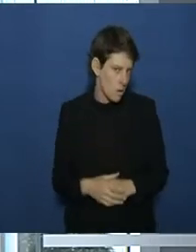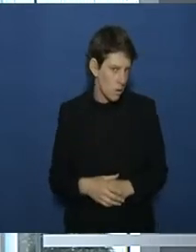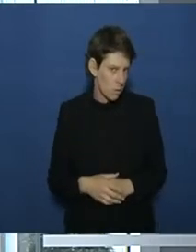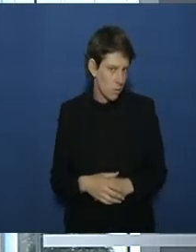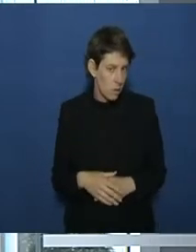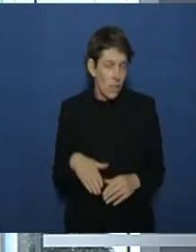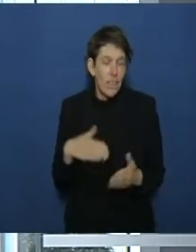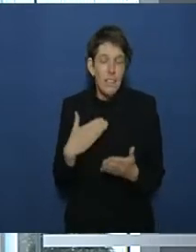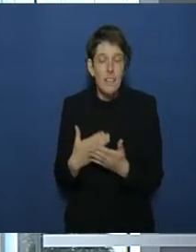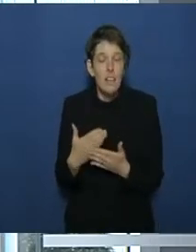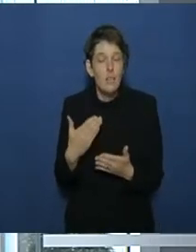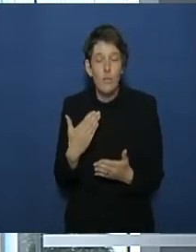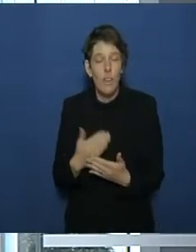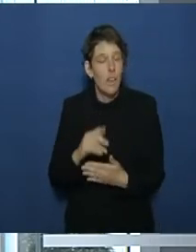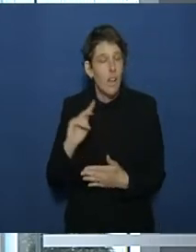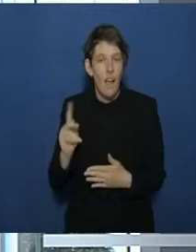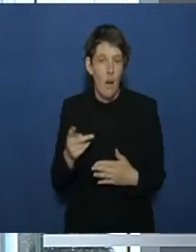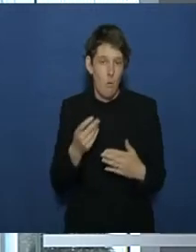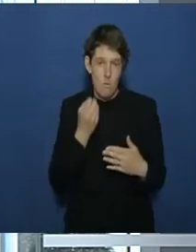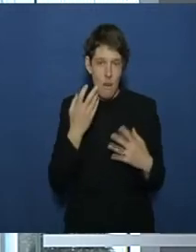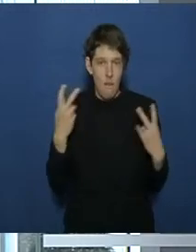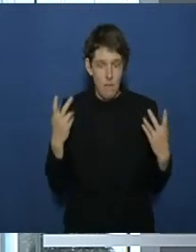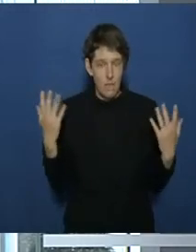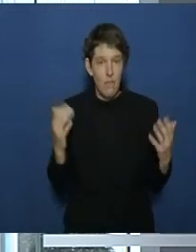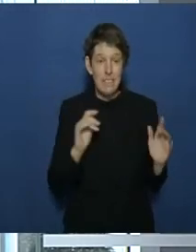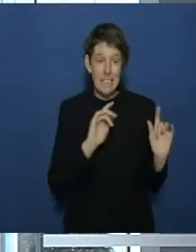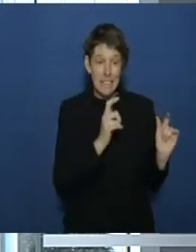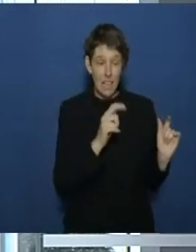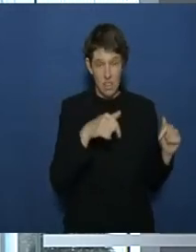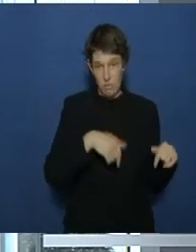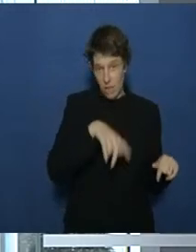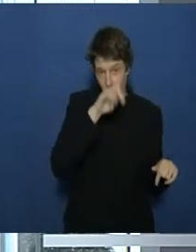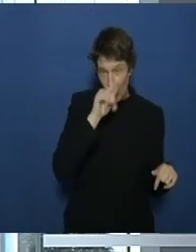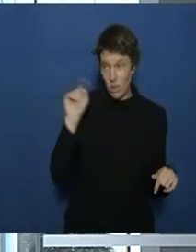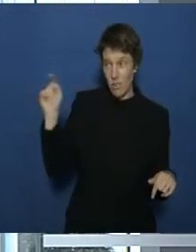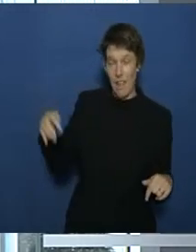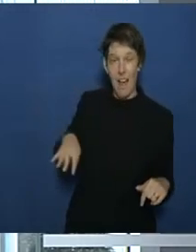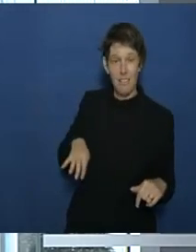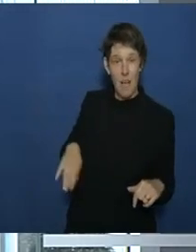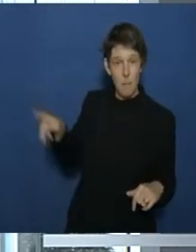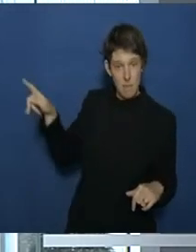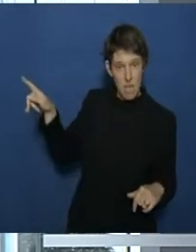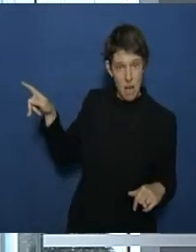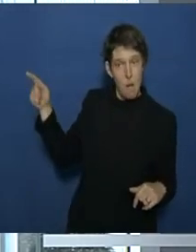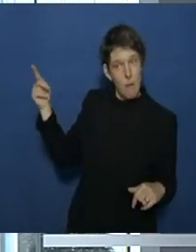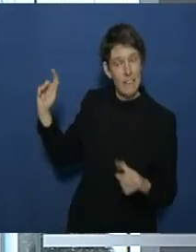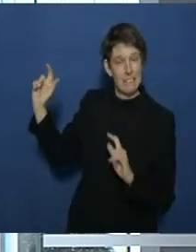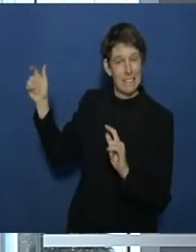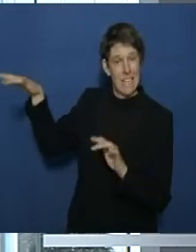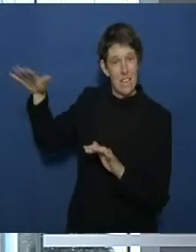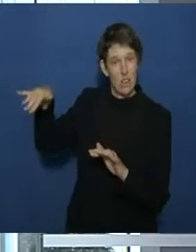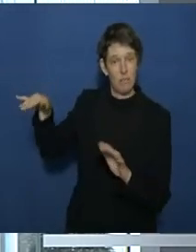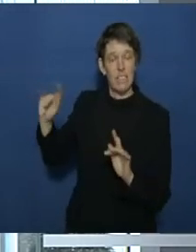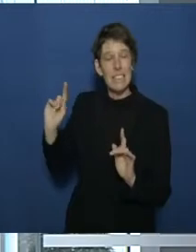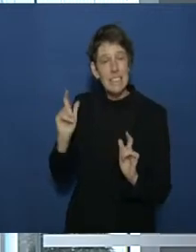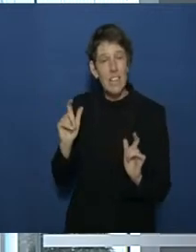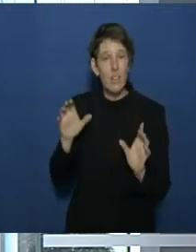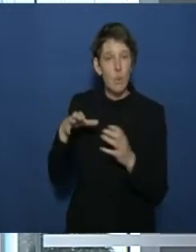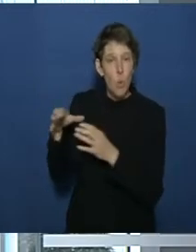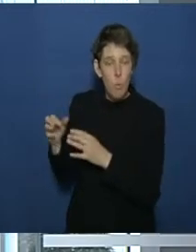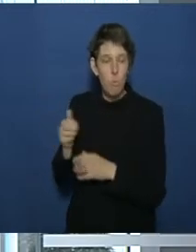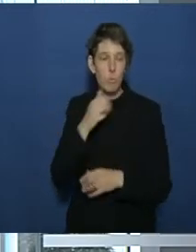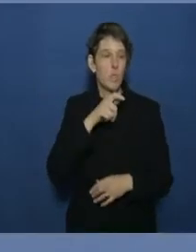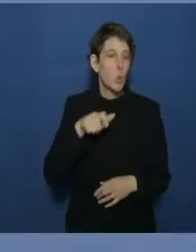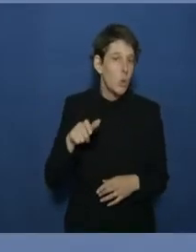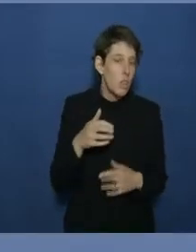natürlich, dass die Gesellschaften auf beiden Seiten, dass gesellschaftliche Gruppen,